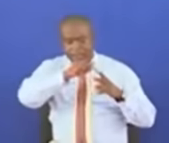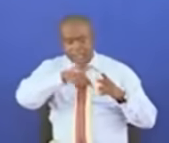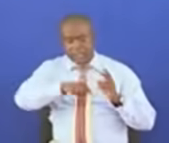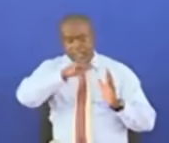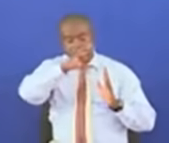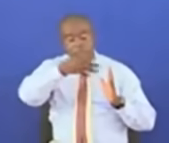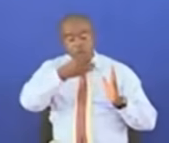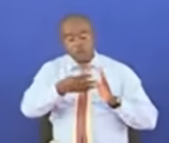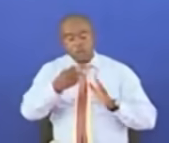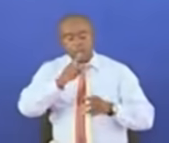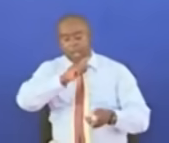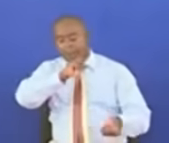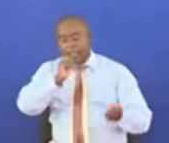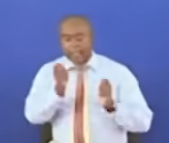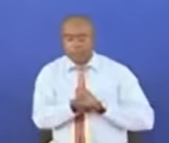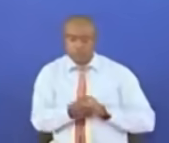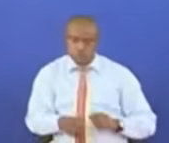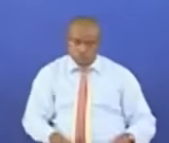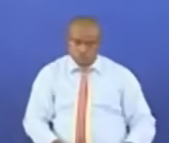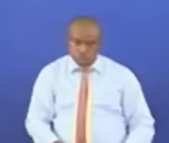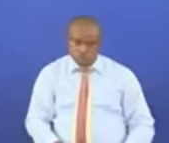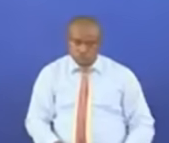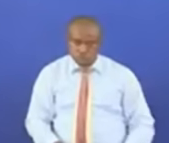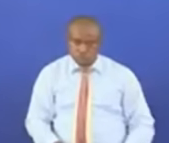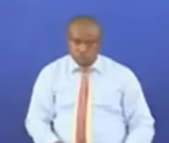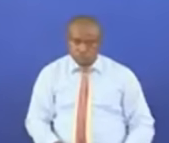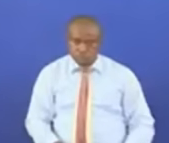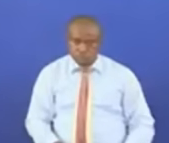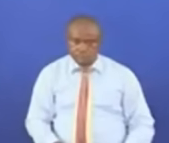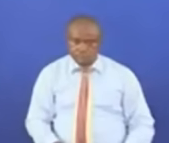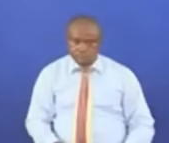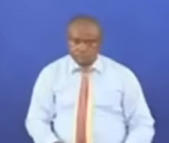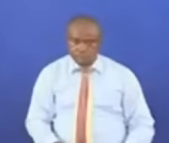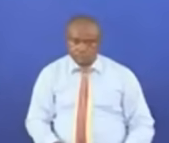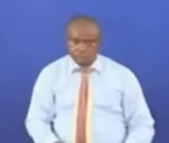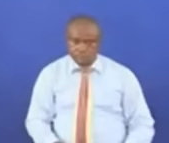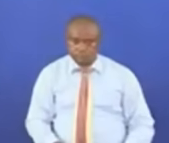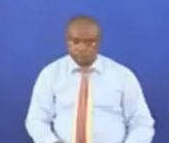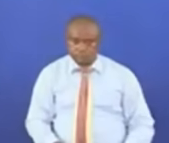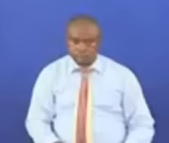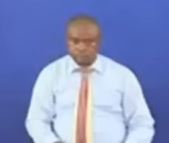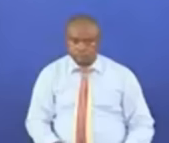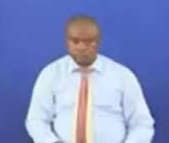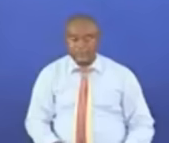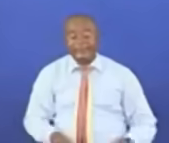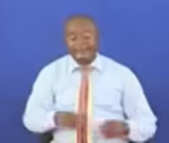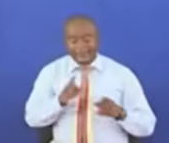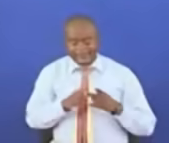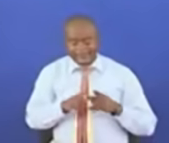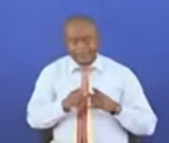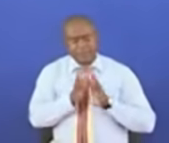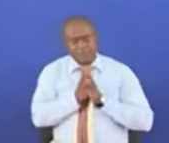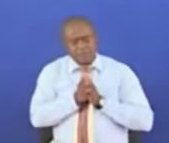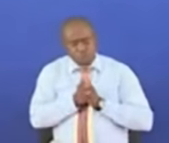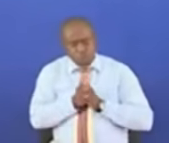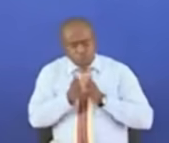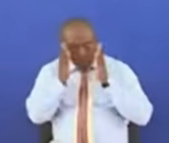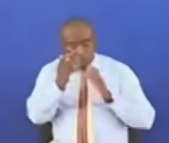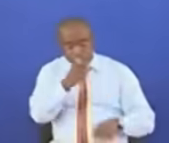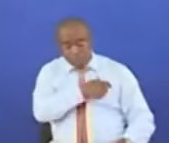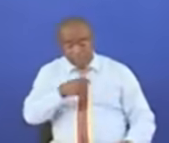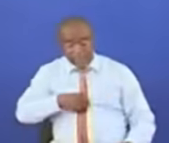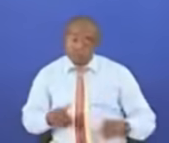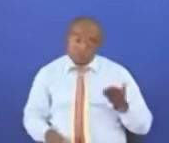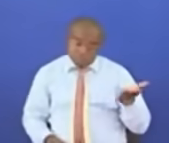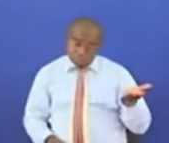kamati, lakini pia katika jedwali la marekebisho la serikali. Nichukue fursa hii kumshukuru sana Mheshimiwa Rais wa Jamhuri ya Muungano